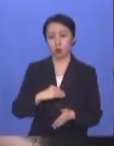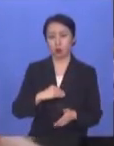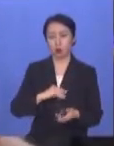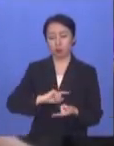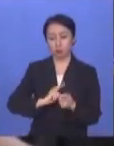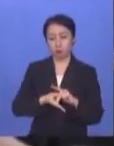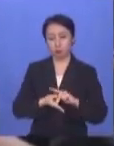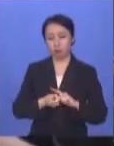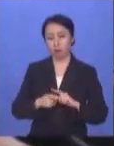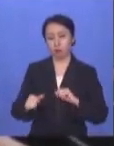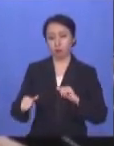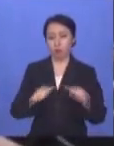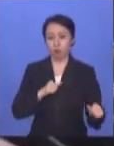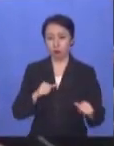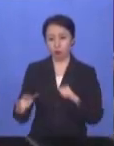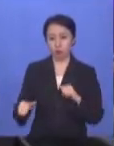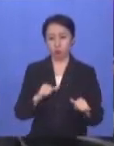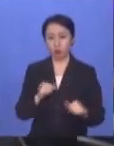переподключил.